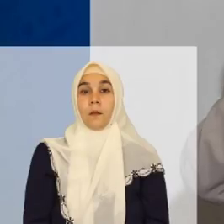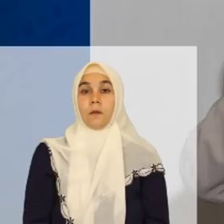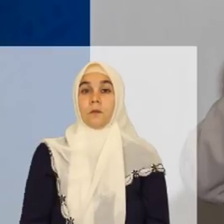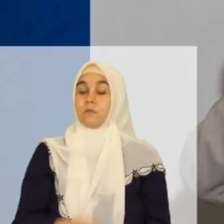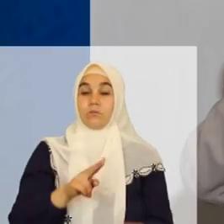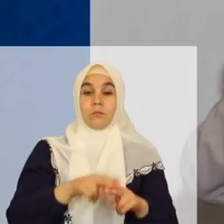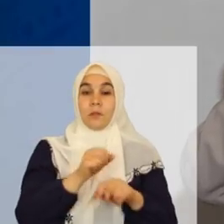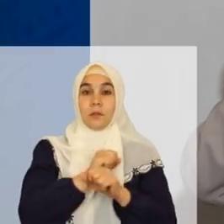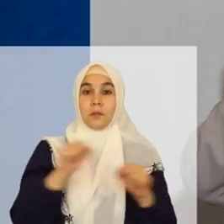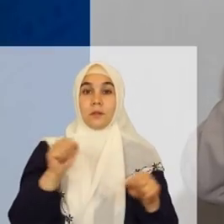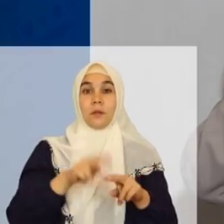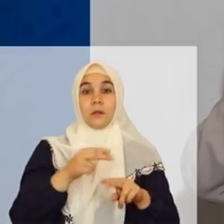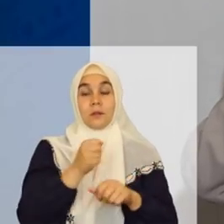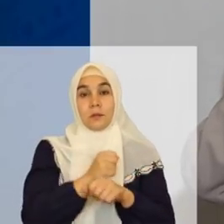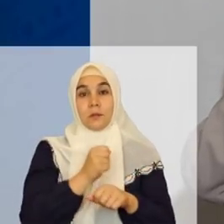Mutlaqo mumkin emas.